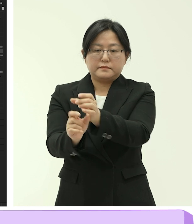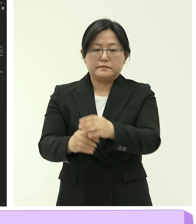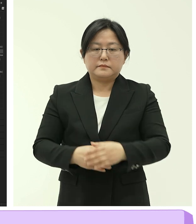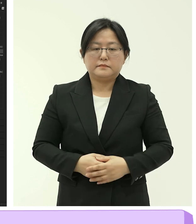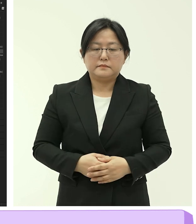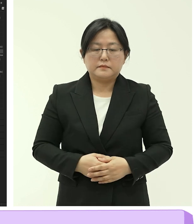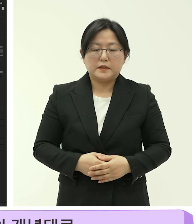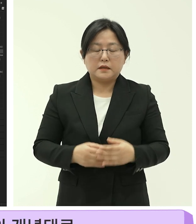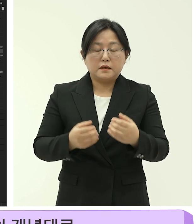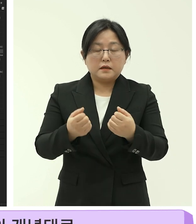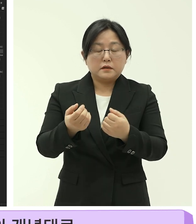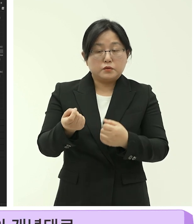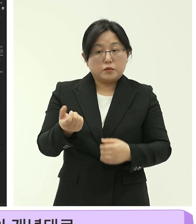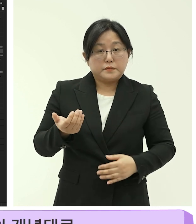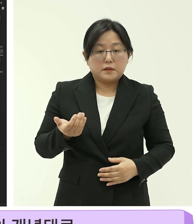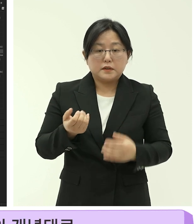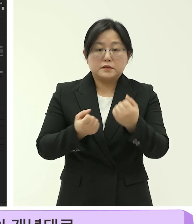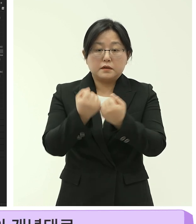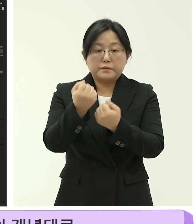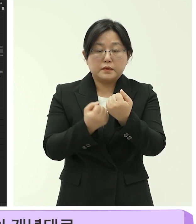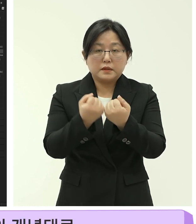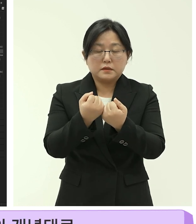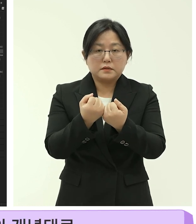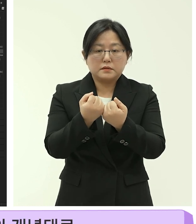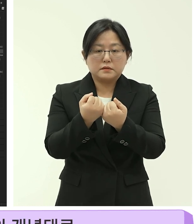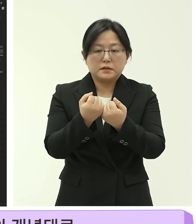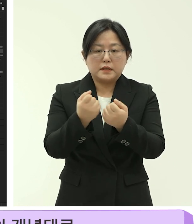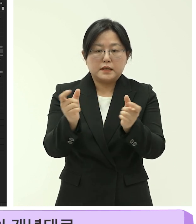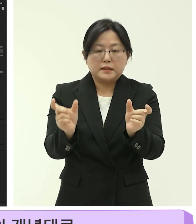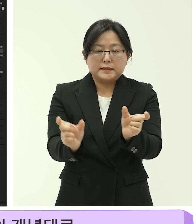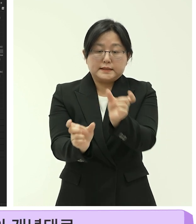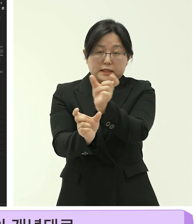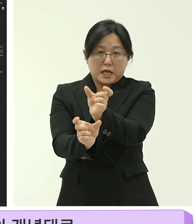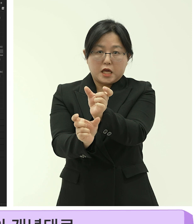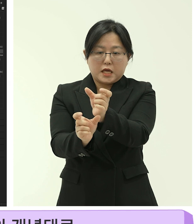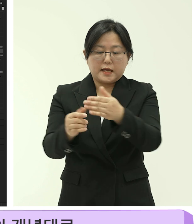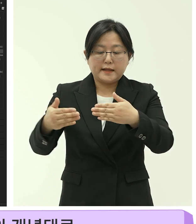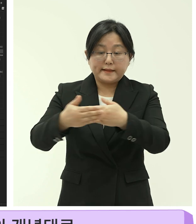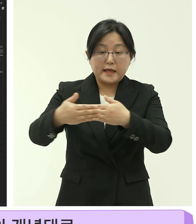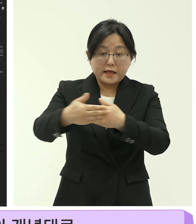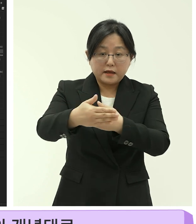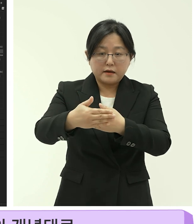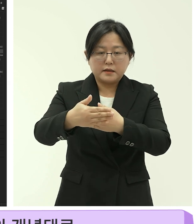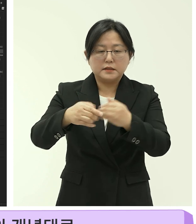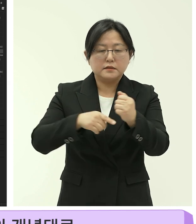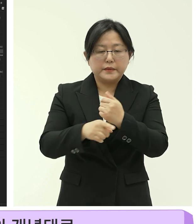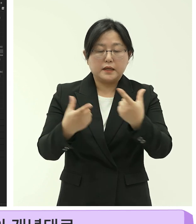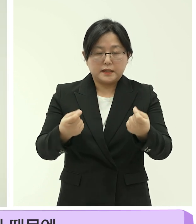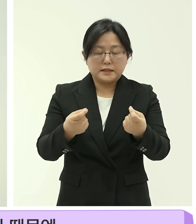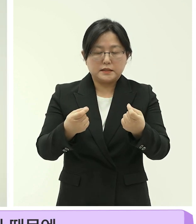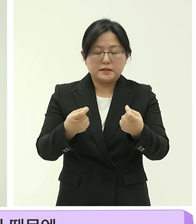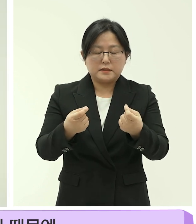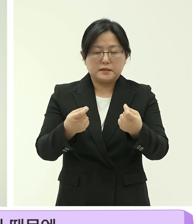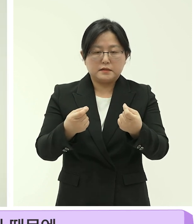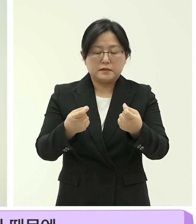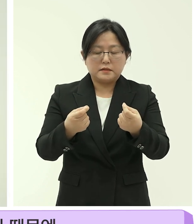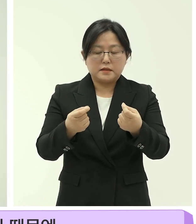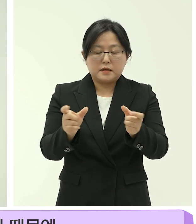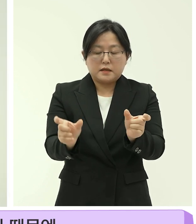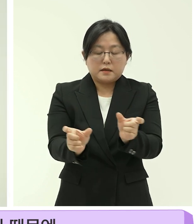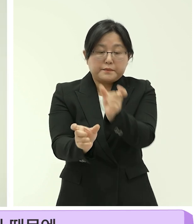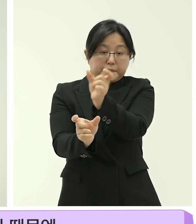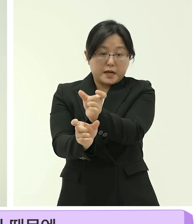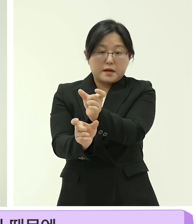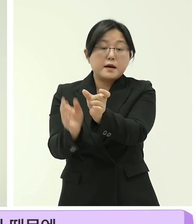올려줍니다. 자, 당연히 우리 아까 설명드렸던 트랙, 레이어의 개념대로 2번